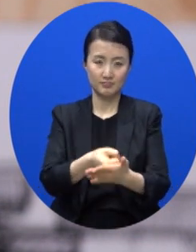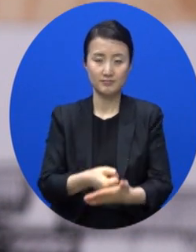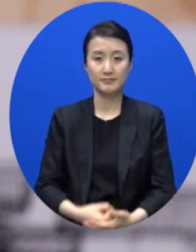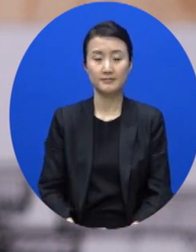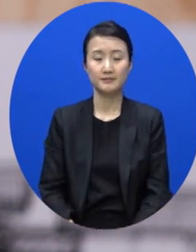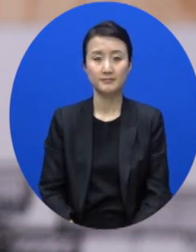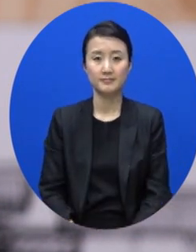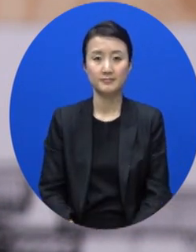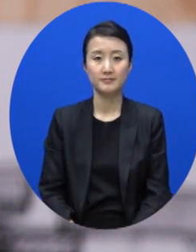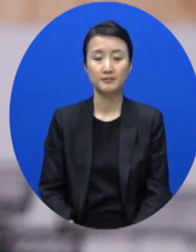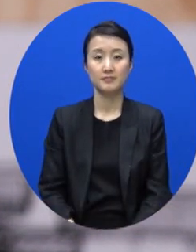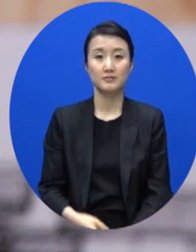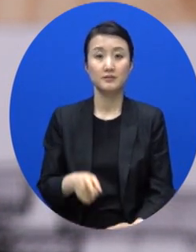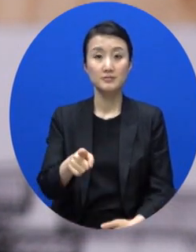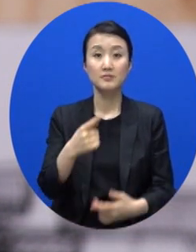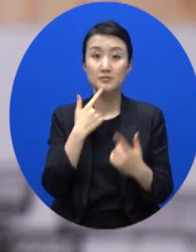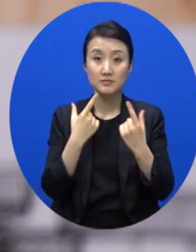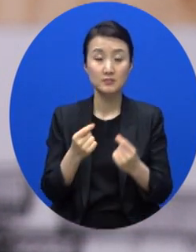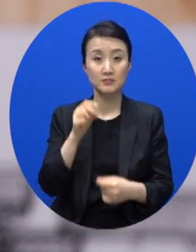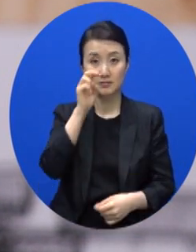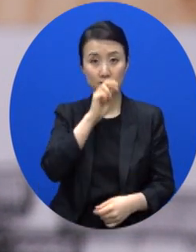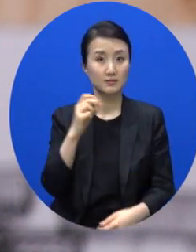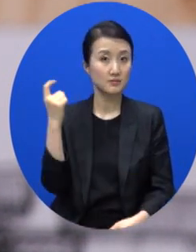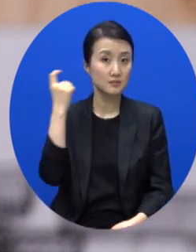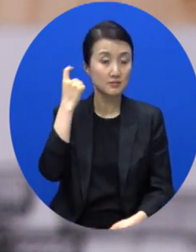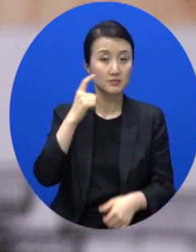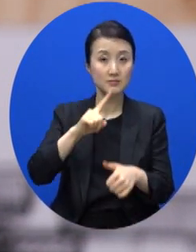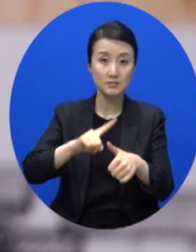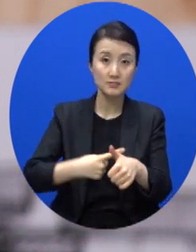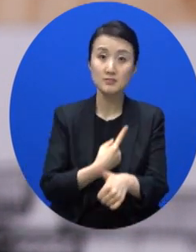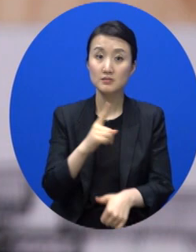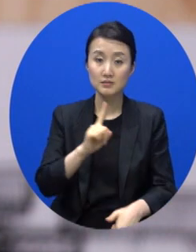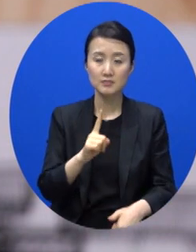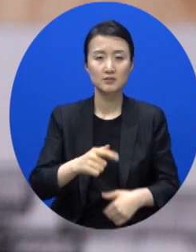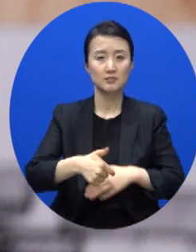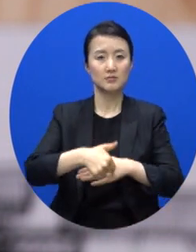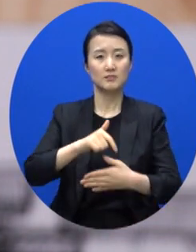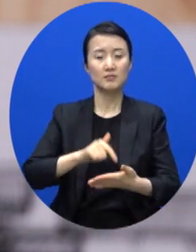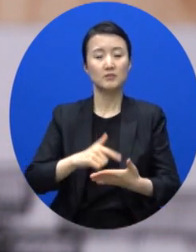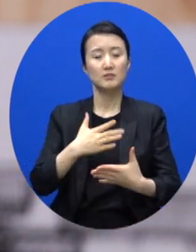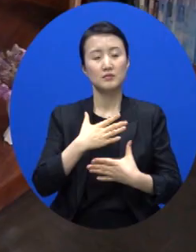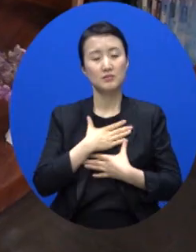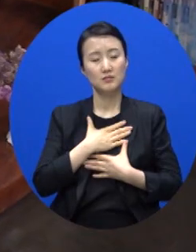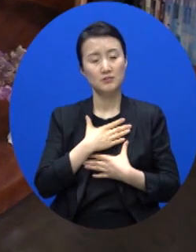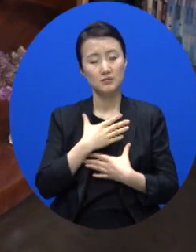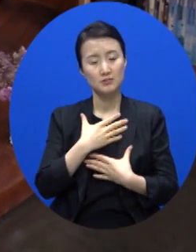들으면 우리가 내면에 어떤 아주 편안한 감을 주지요.